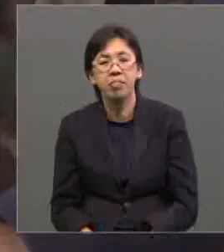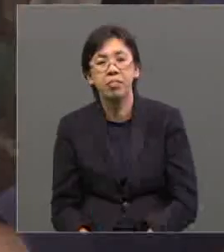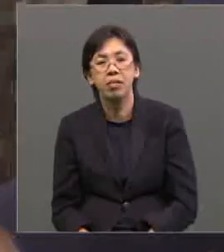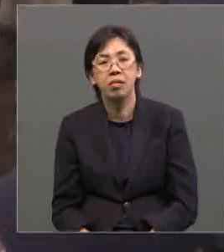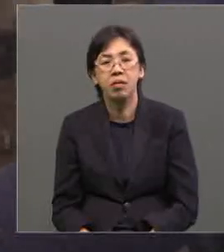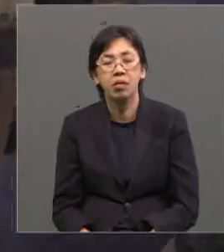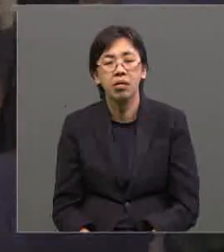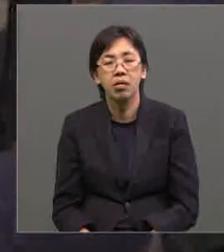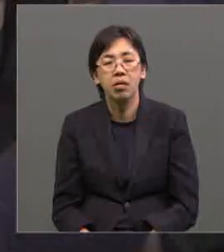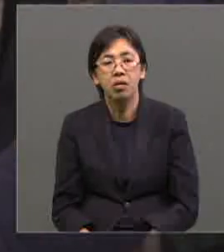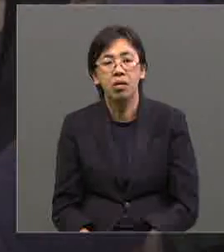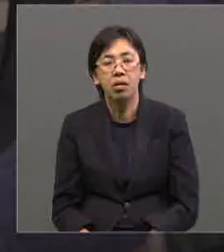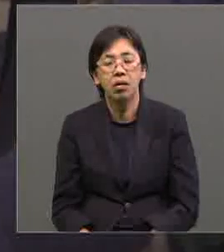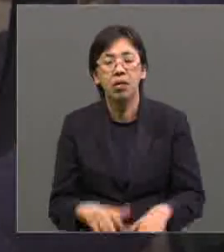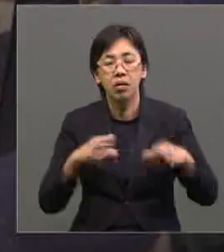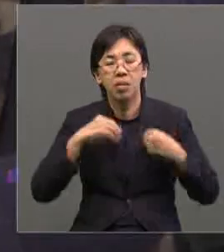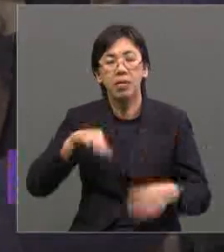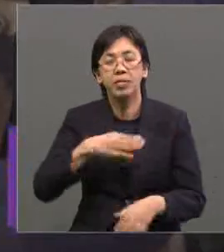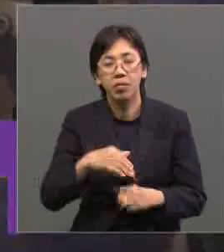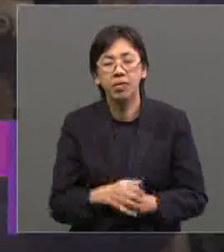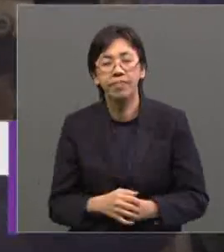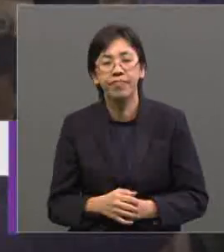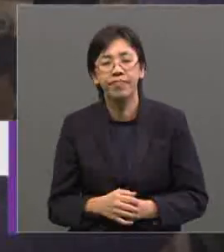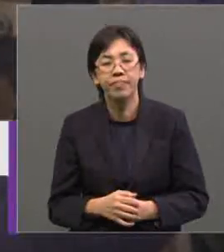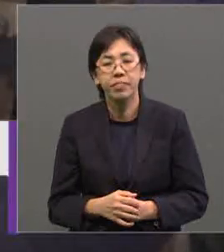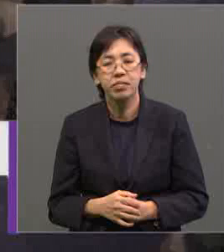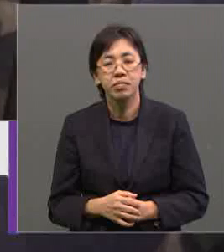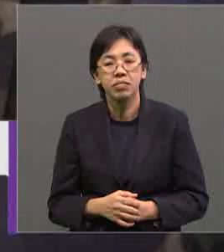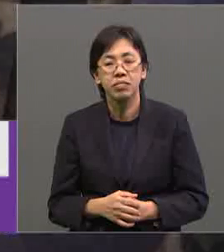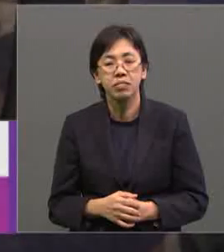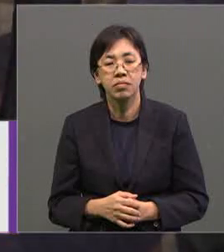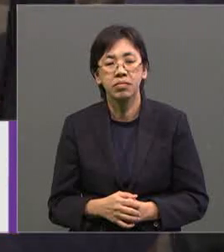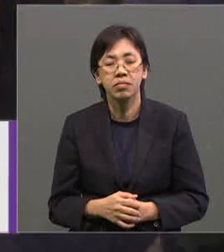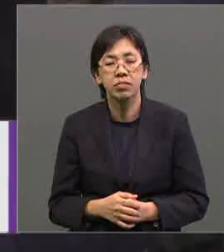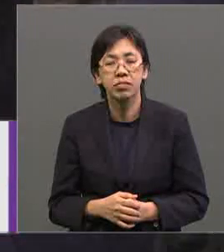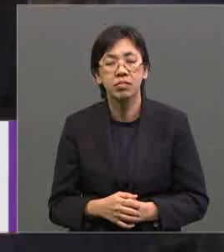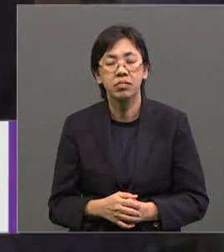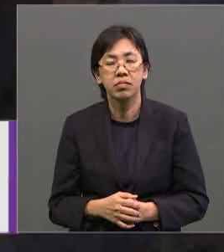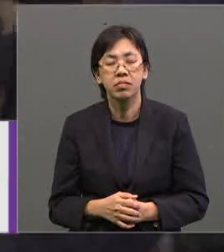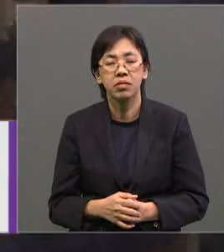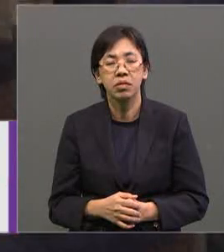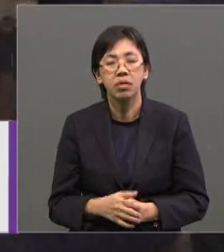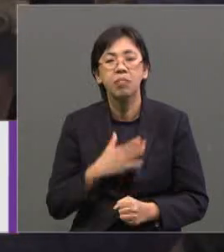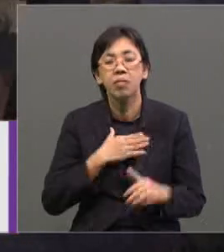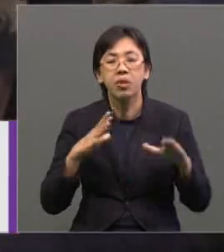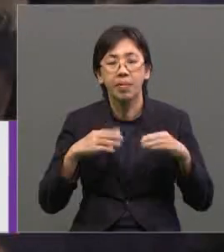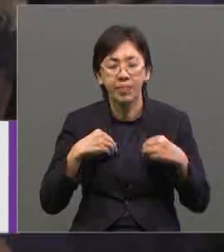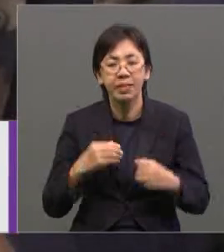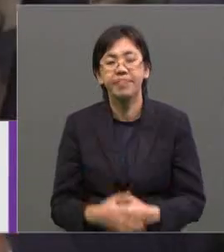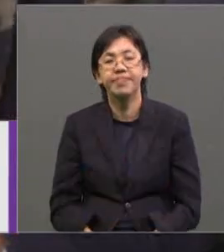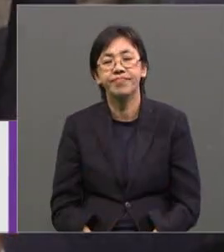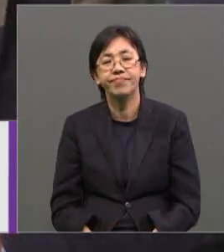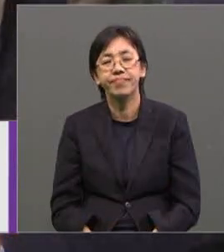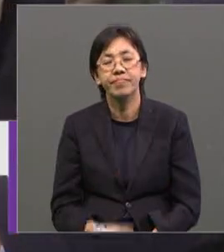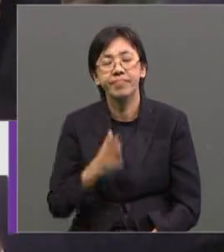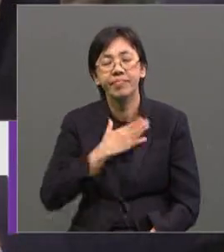เบื้องต้นก็ยอมรับทั้งหมดครับแต่อันนี้ผมมาขอมาพูดสารภาพก่อนได้ไหมคร ับชวนครับ ครับสิ่งที่ผ